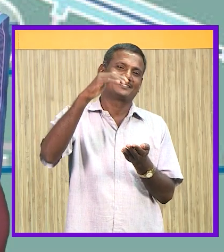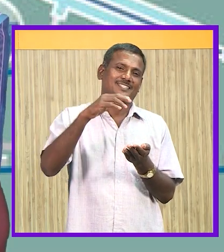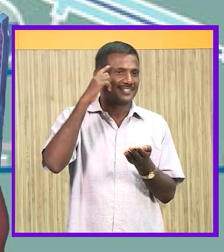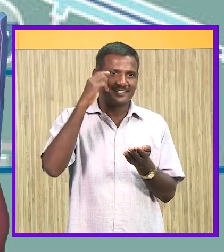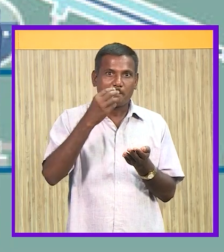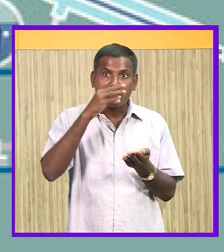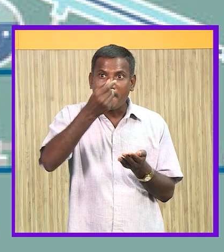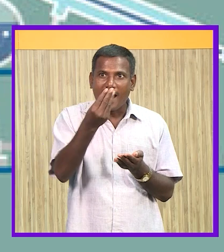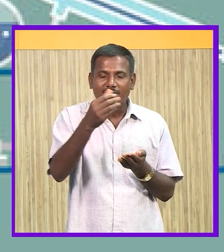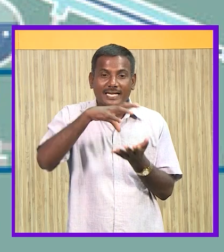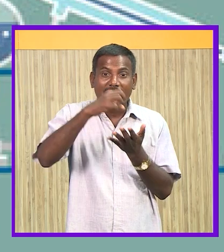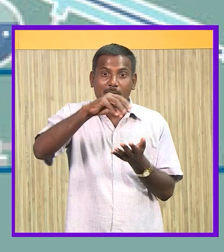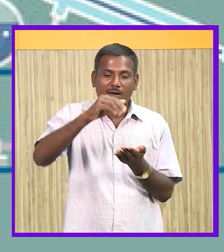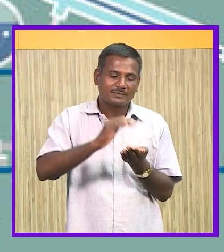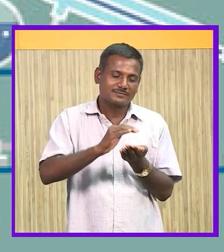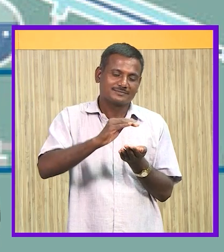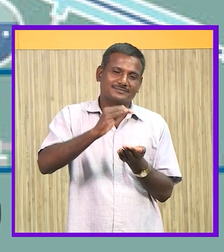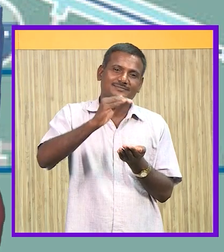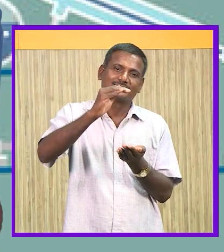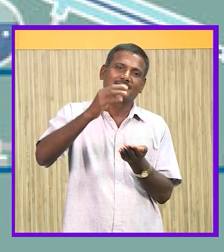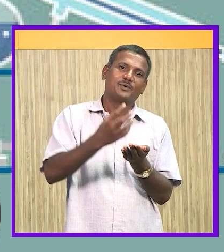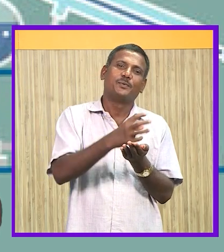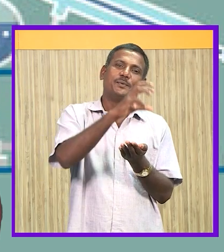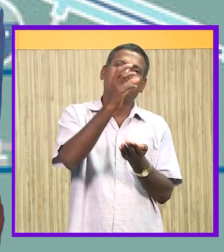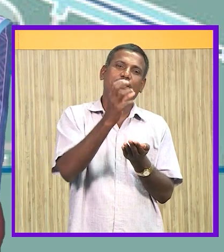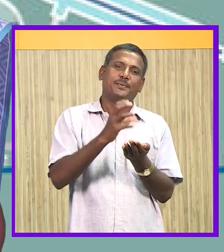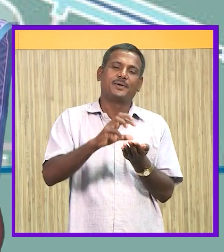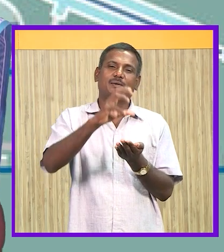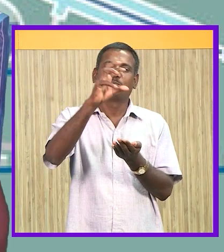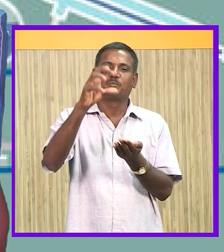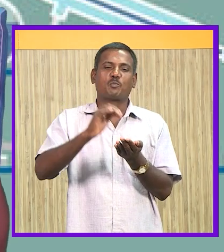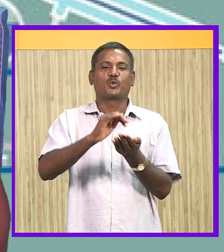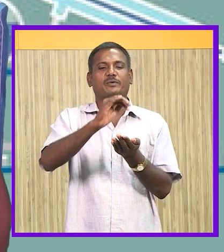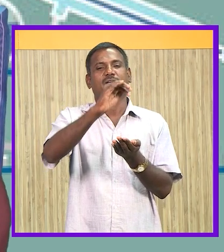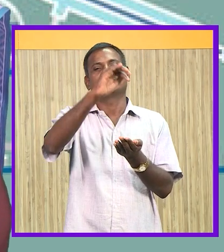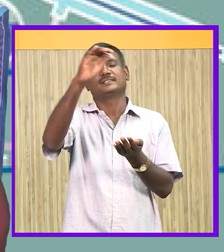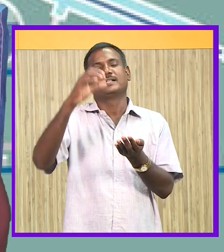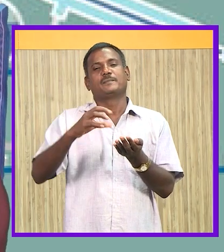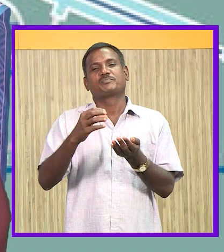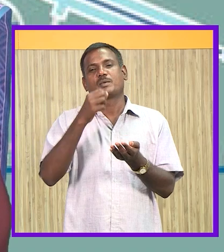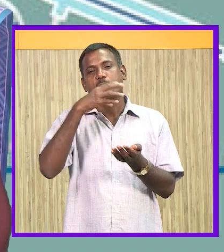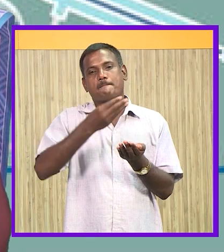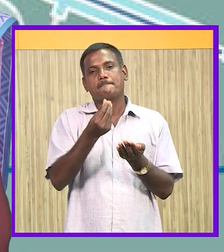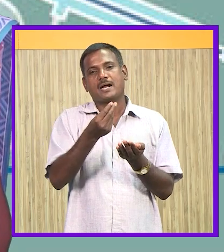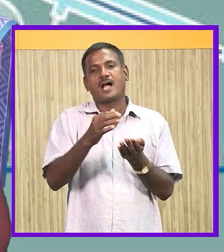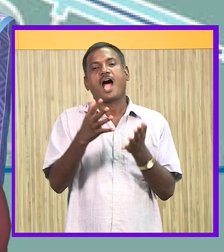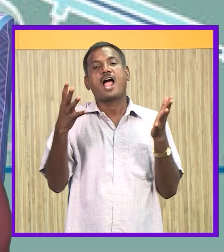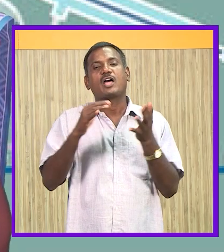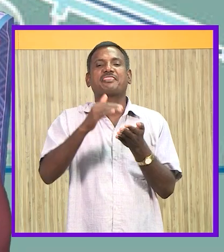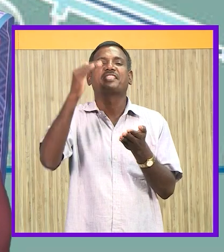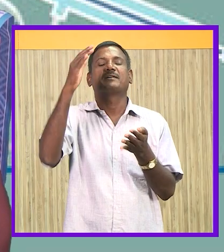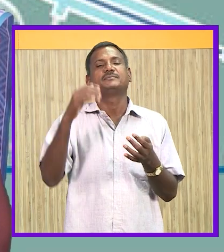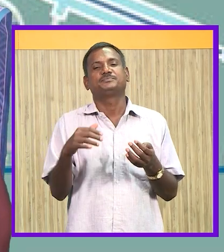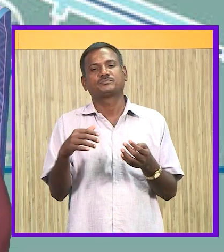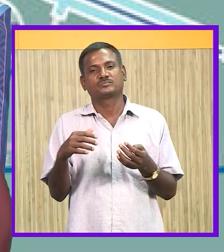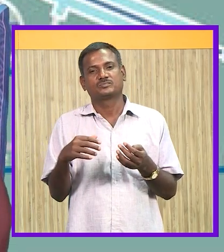காணப்படும். பார்த்துருக்கீங்களா? எதனால அப்படின்னா, மாவு நொதித்து பொங்கி வரும். பொங்கி வரும் பொழுது அளவு அதிகமாக